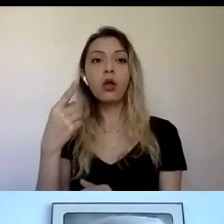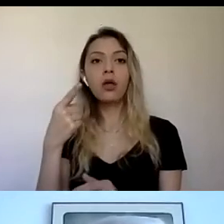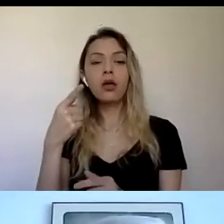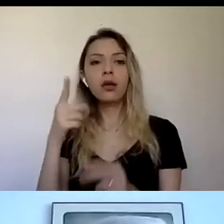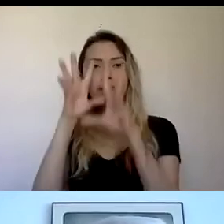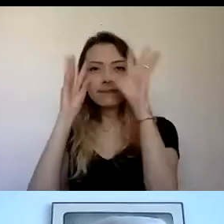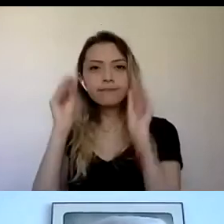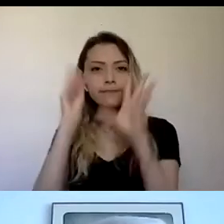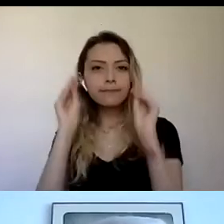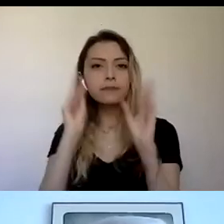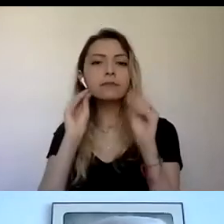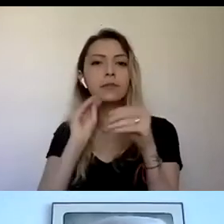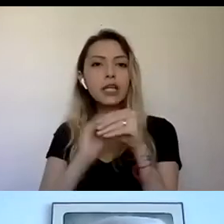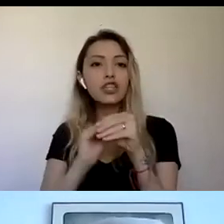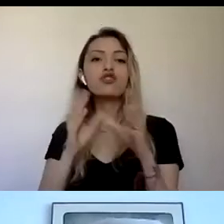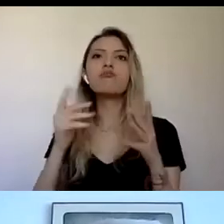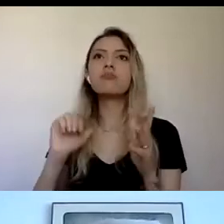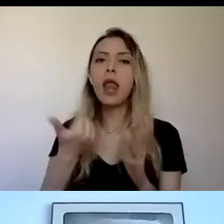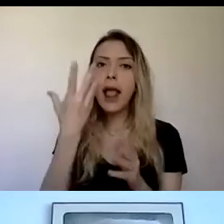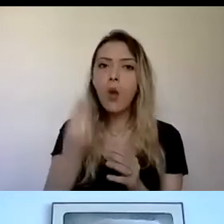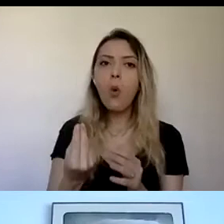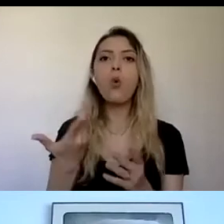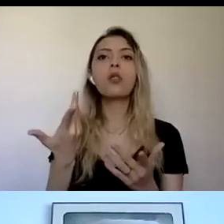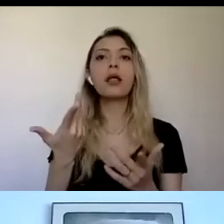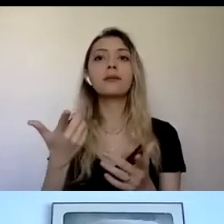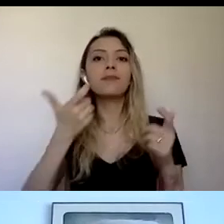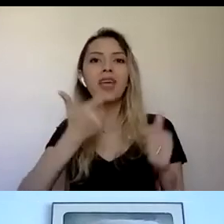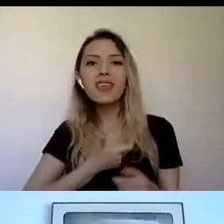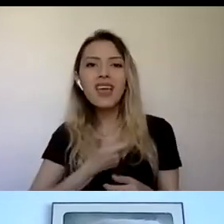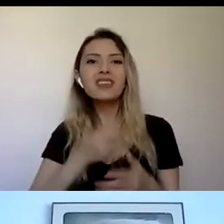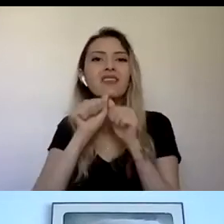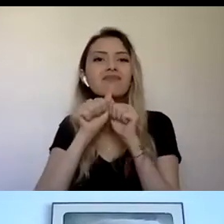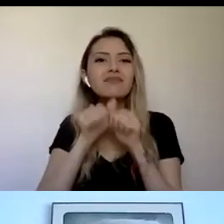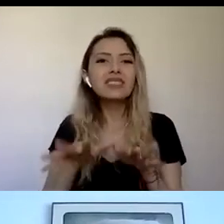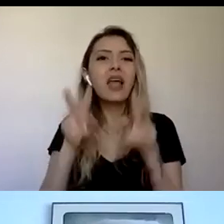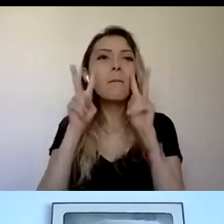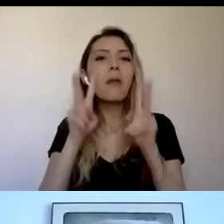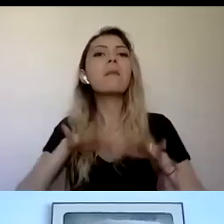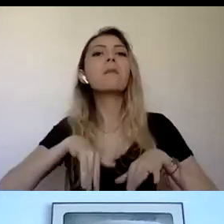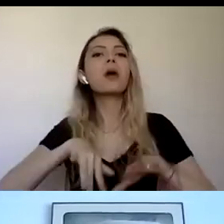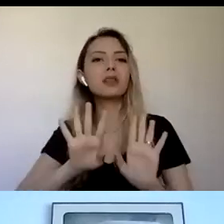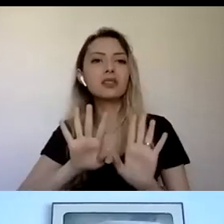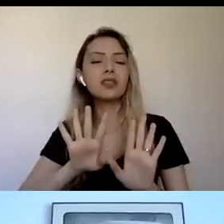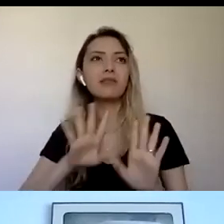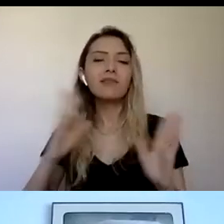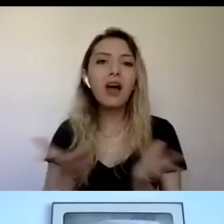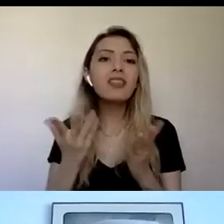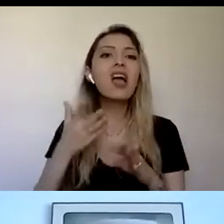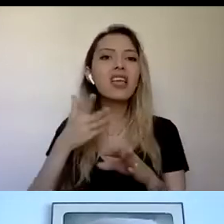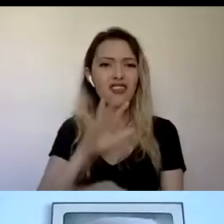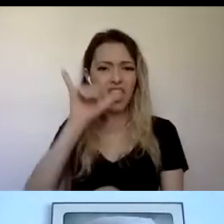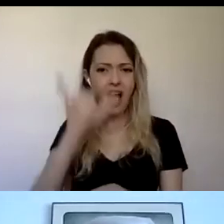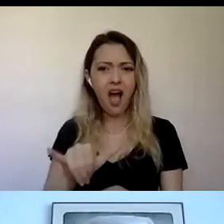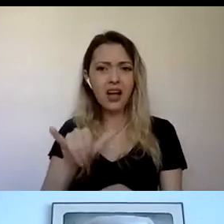yapıya, sisteme ve yasaya bakmazsa aslında gerçekten hakkın